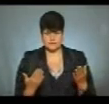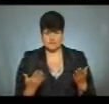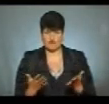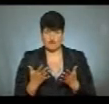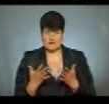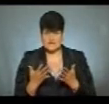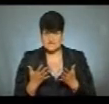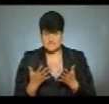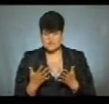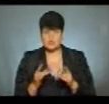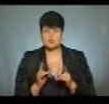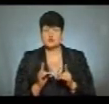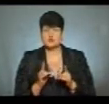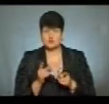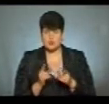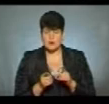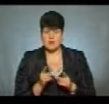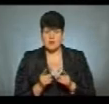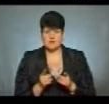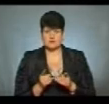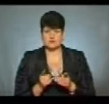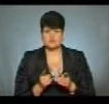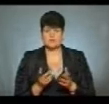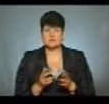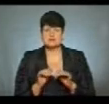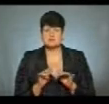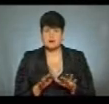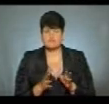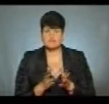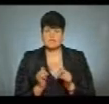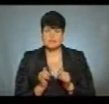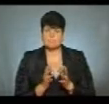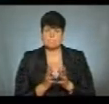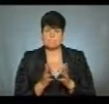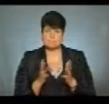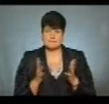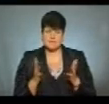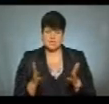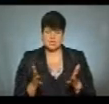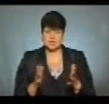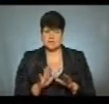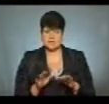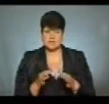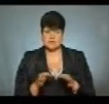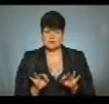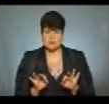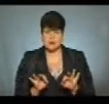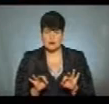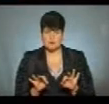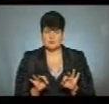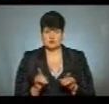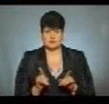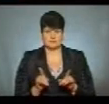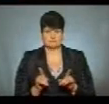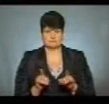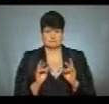виясненні, що реально є якийсь справ, і більше не дозволяє сказати, що ми упереджено до якихось